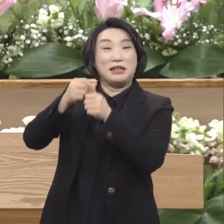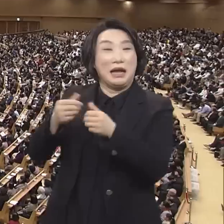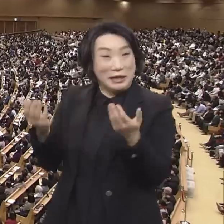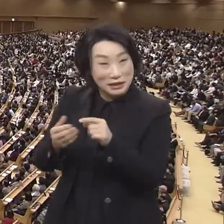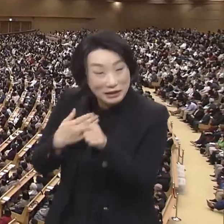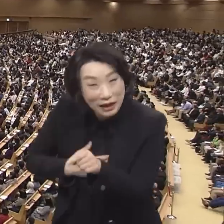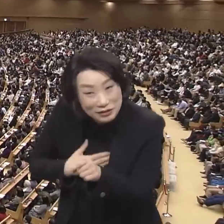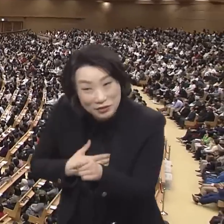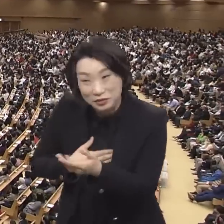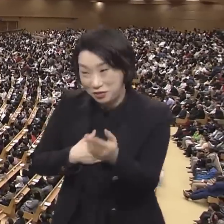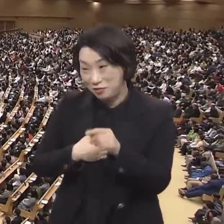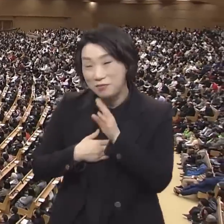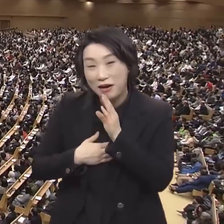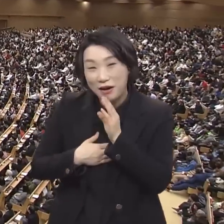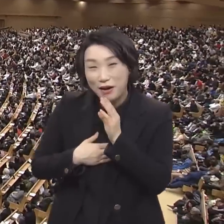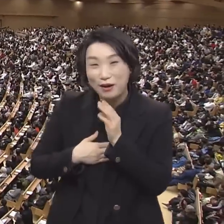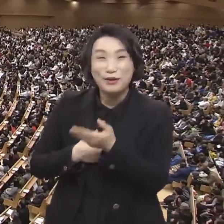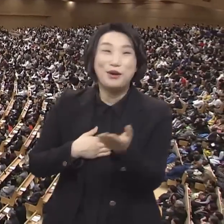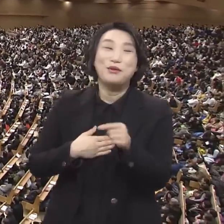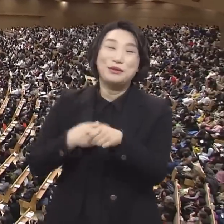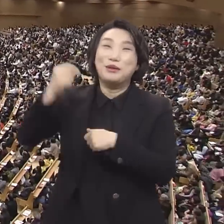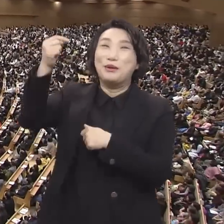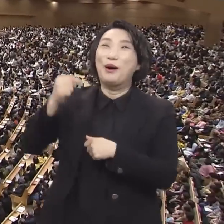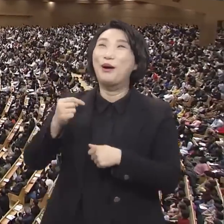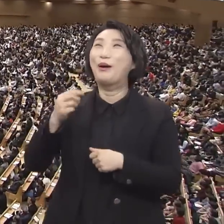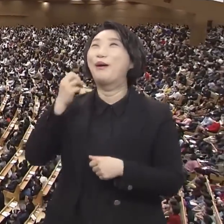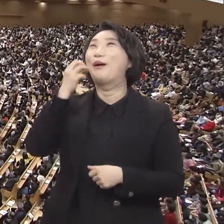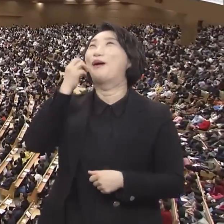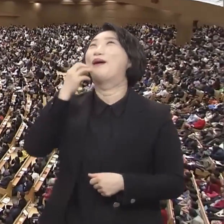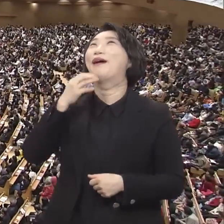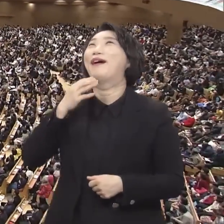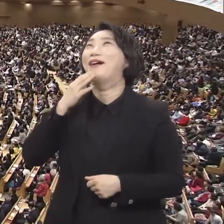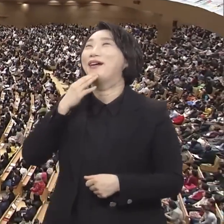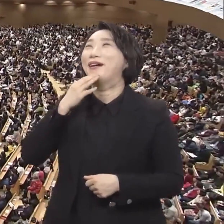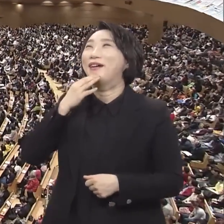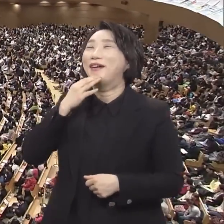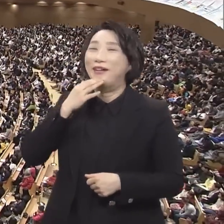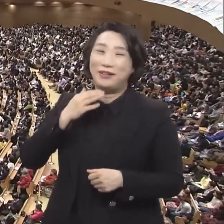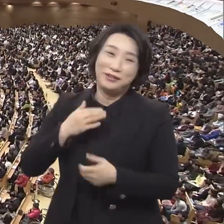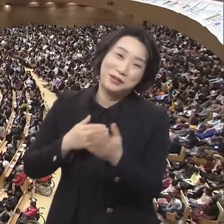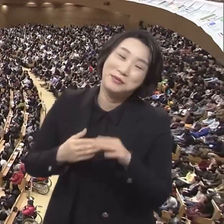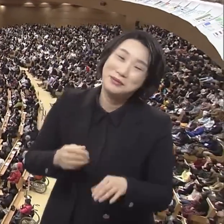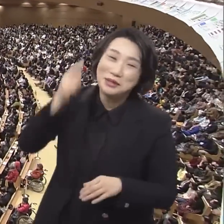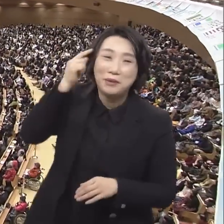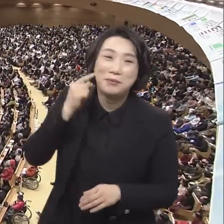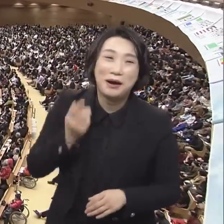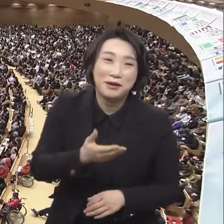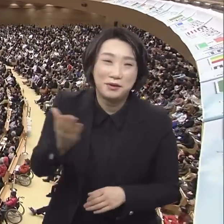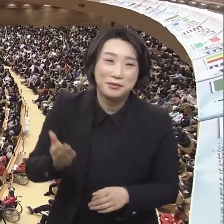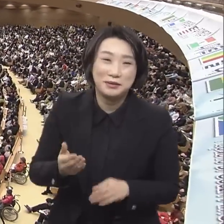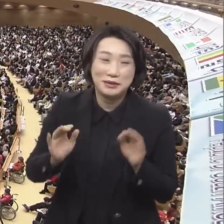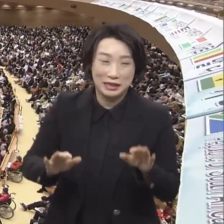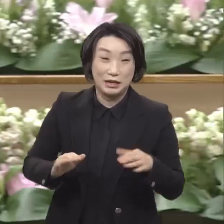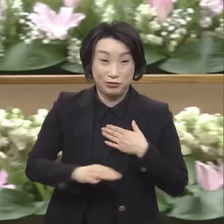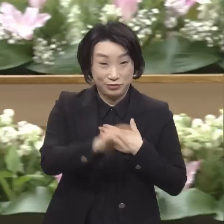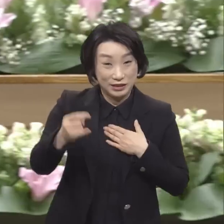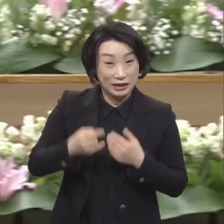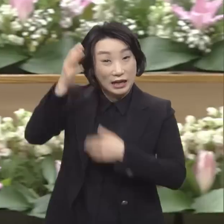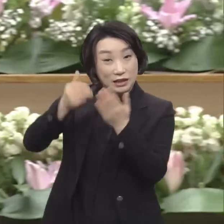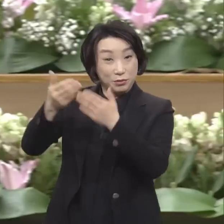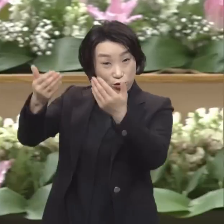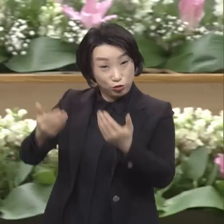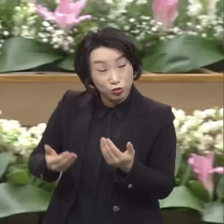말입니다. 세상에 이런 요구가 지구상에 어디 있느냐? 이런 요구가 하나님이 우리에게